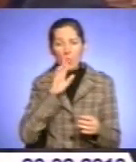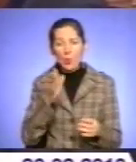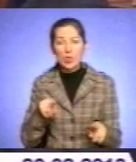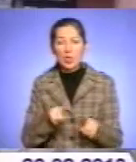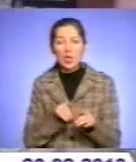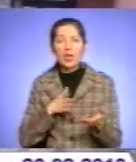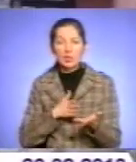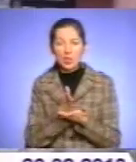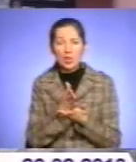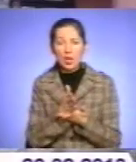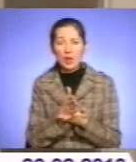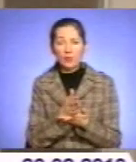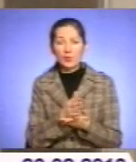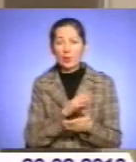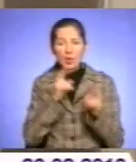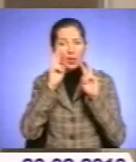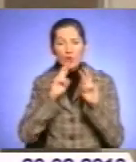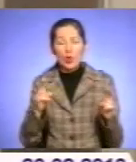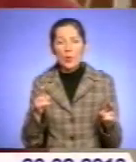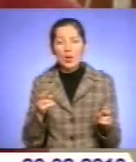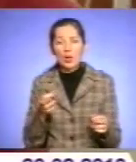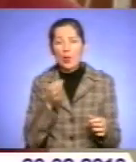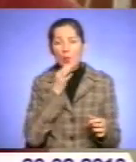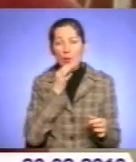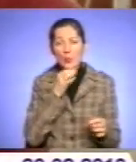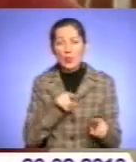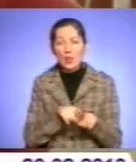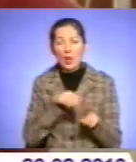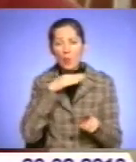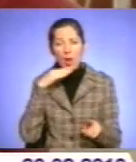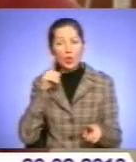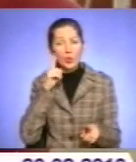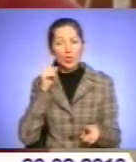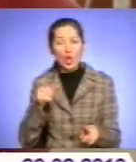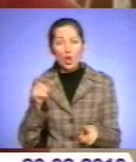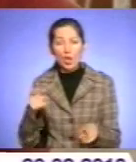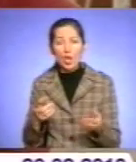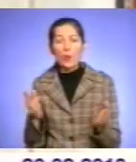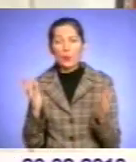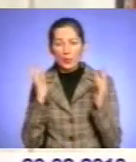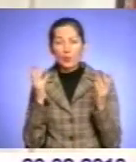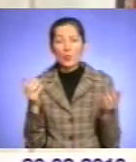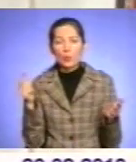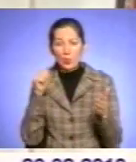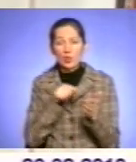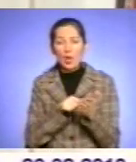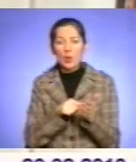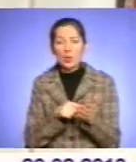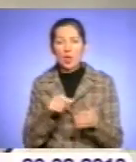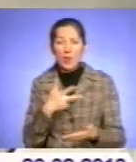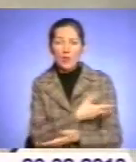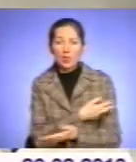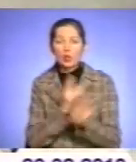стратегія. Невідоме манить. Так, чимало молодих людей потрапили у наркотичний полон після того, як з власної цікавості чи за